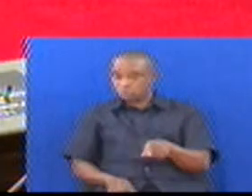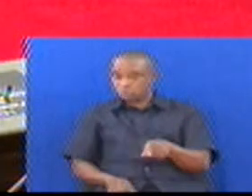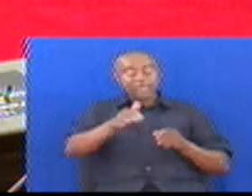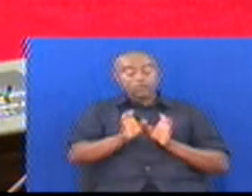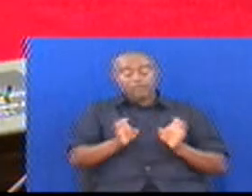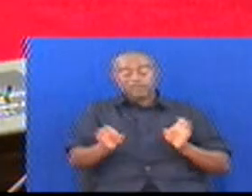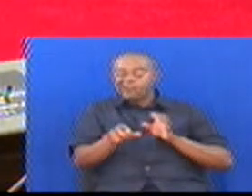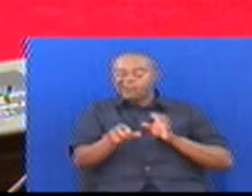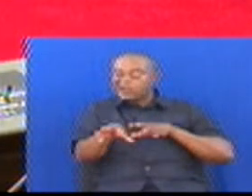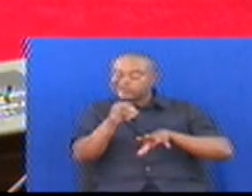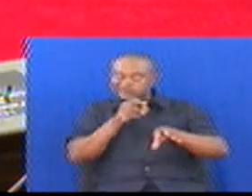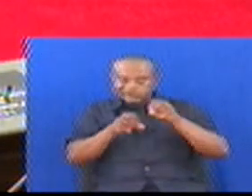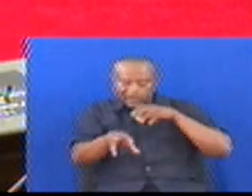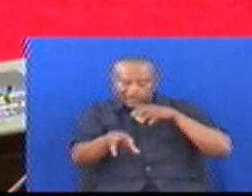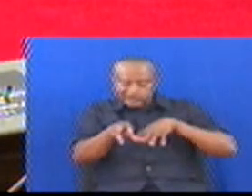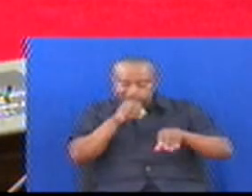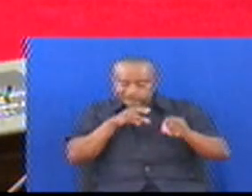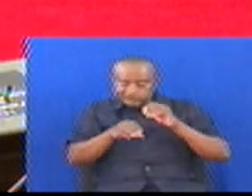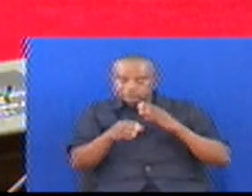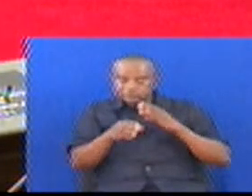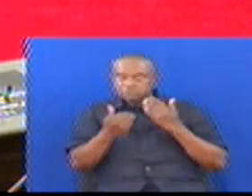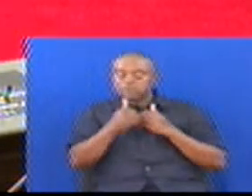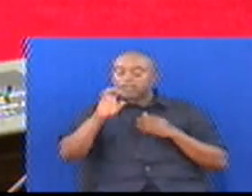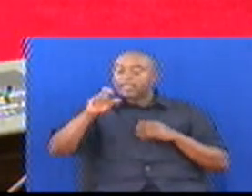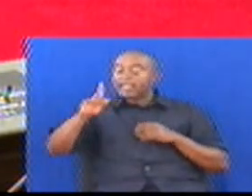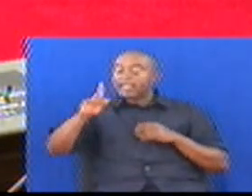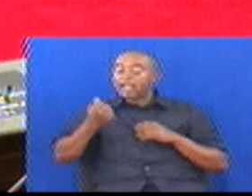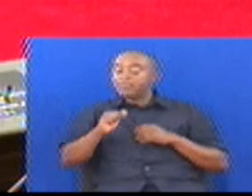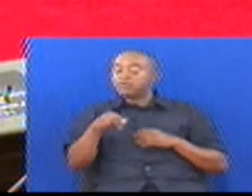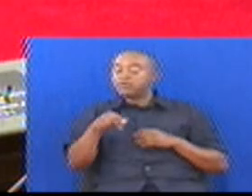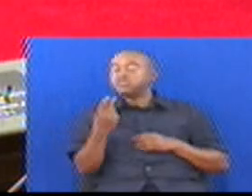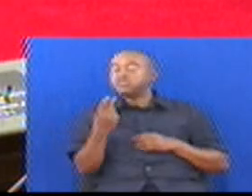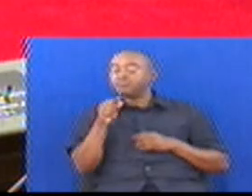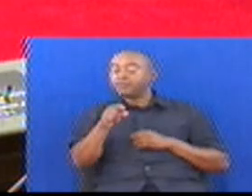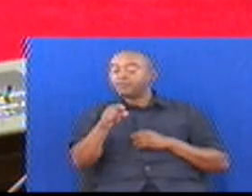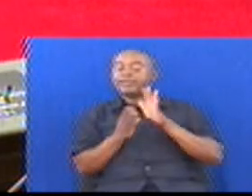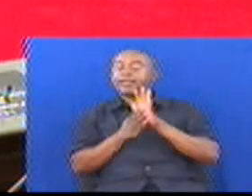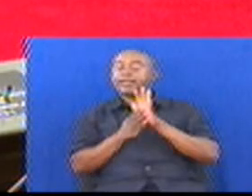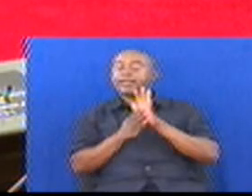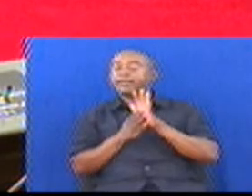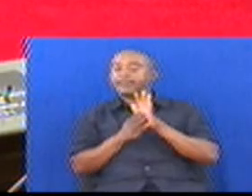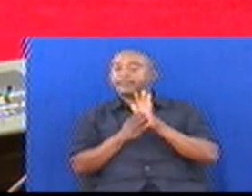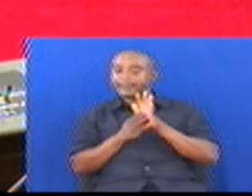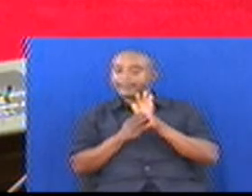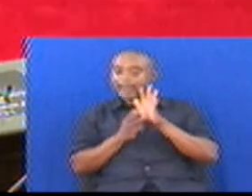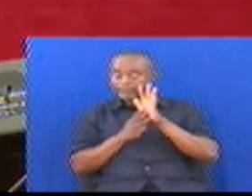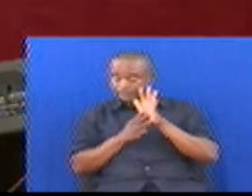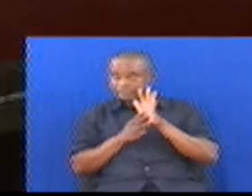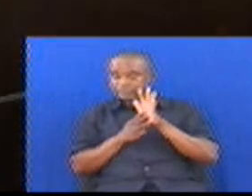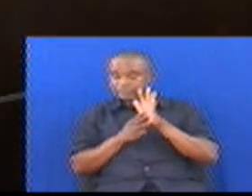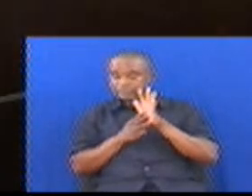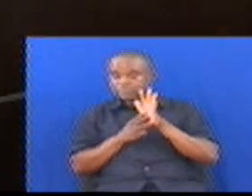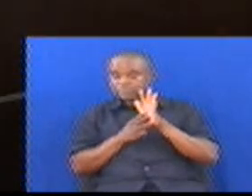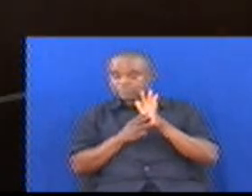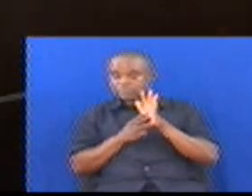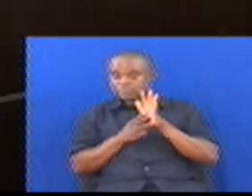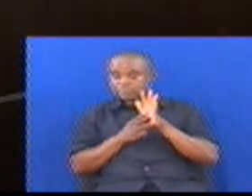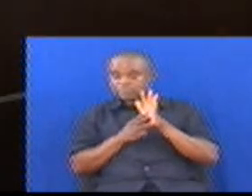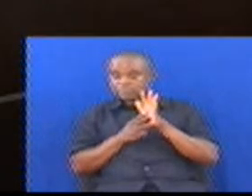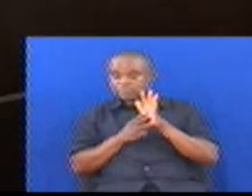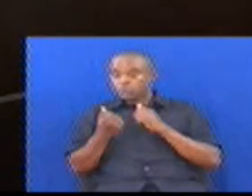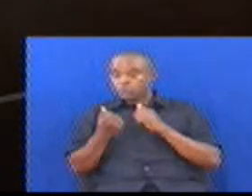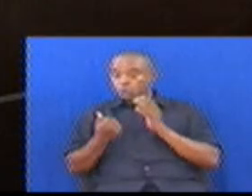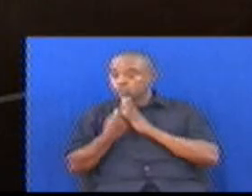ajili ya malisho kufikia hekta milioni 2.82 Aprili 2020 kutoka hekta